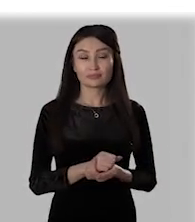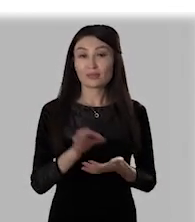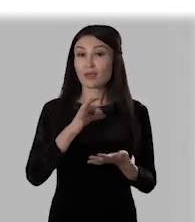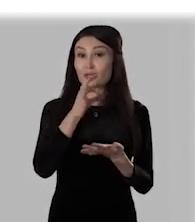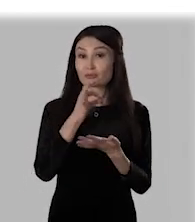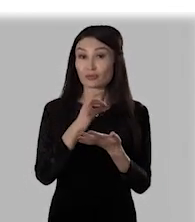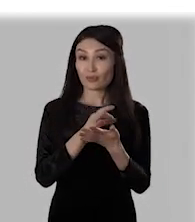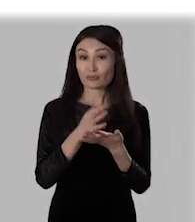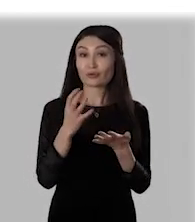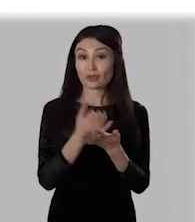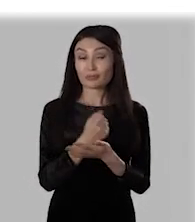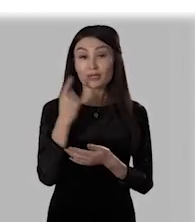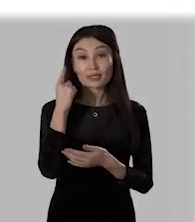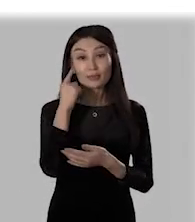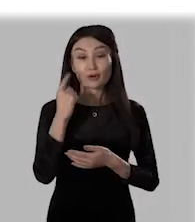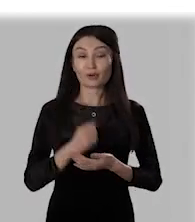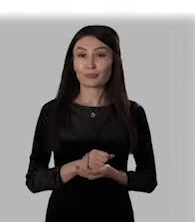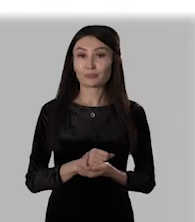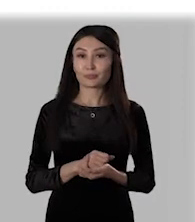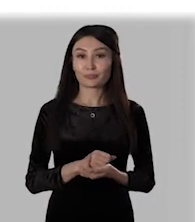Жоопту таптыңар деп ойлойм.